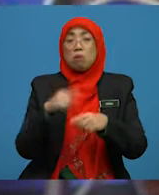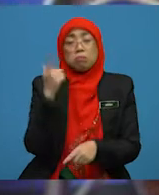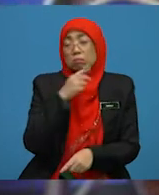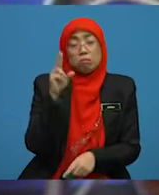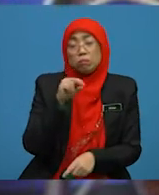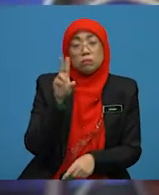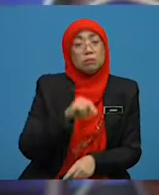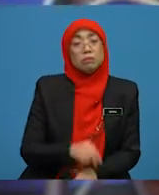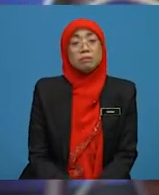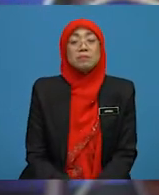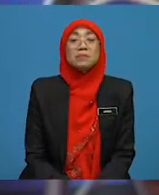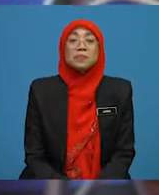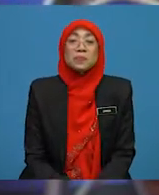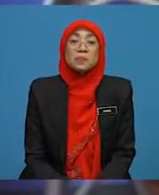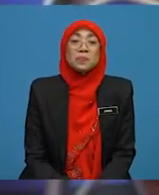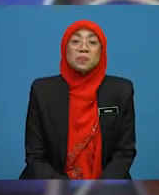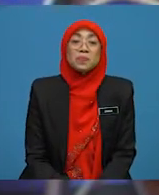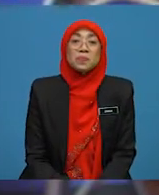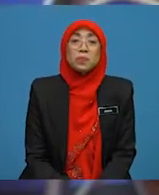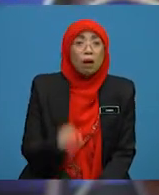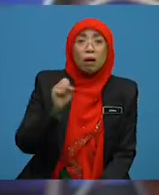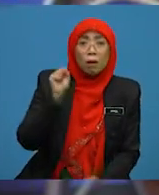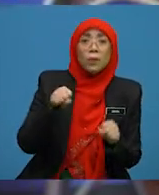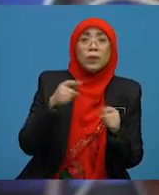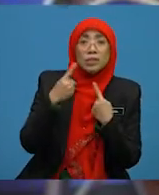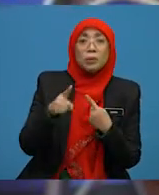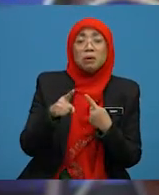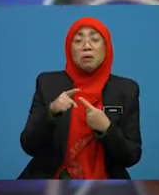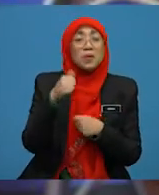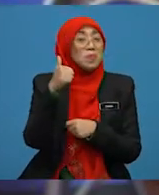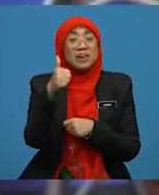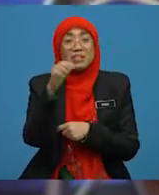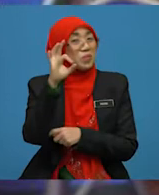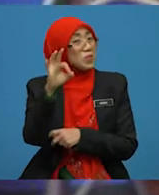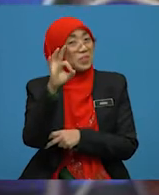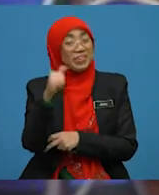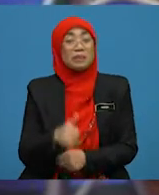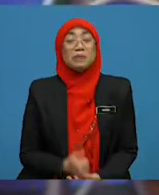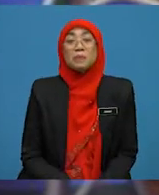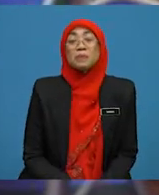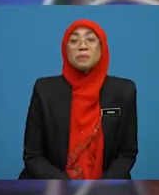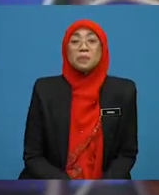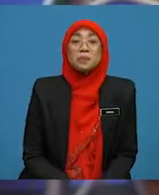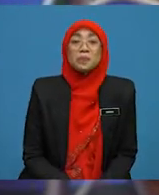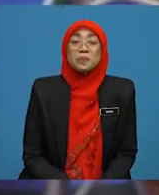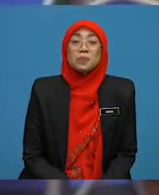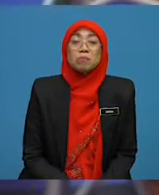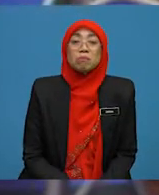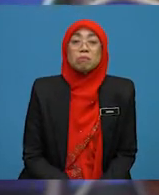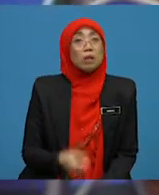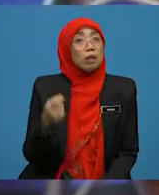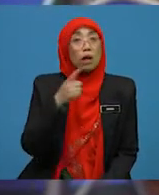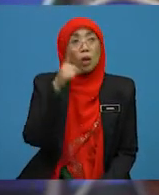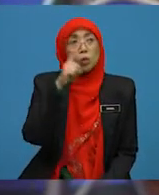Tahniah cikgu ucapkan kepada pelajar yang dapat menjawab soalan ini.